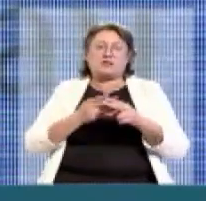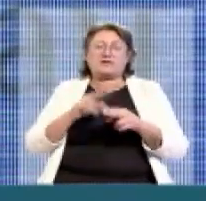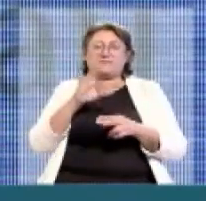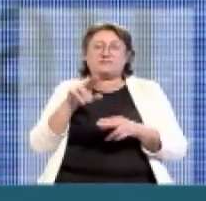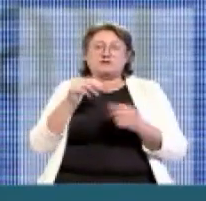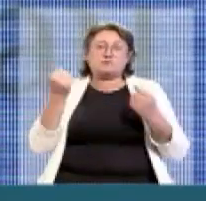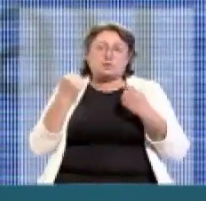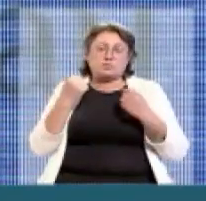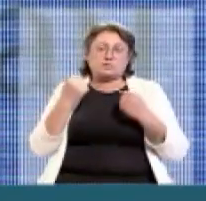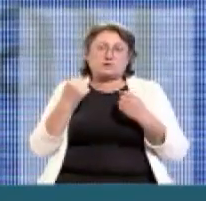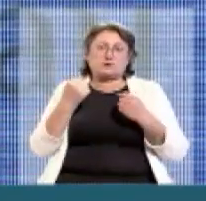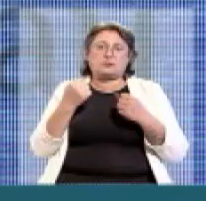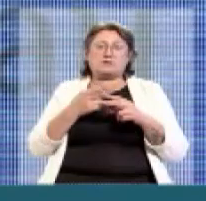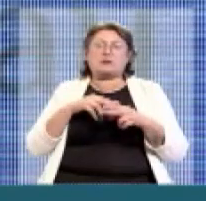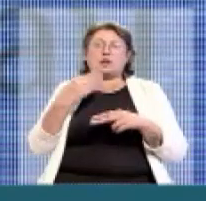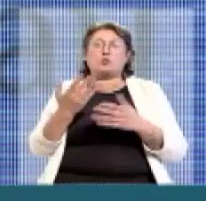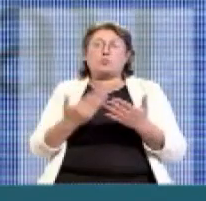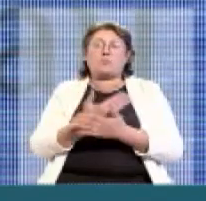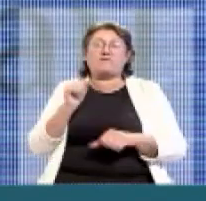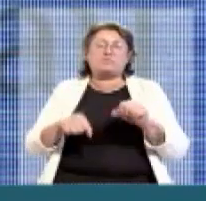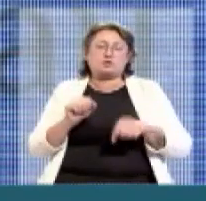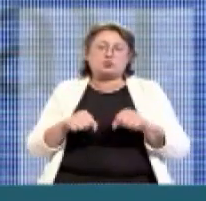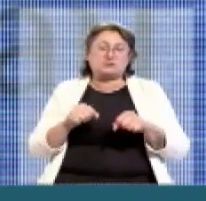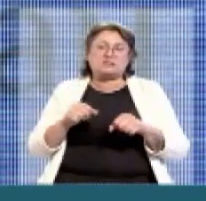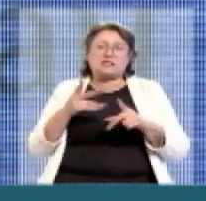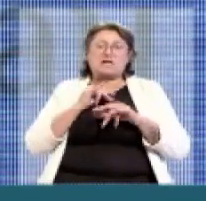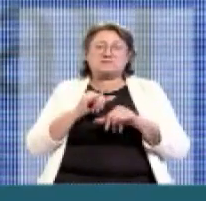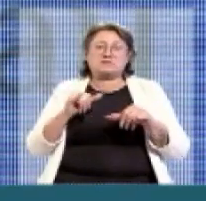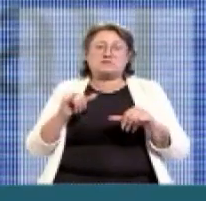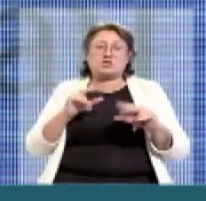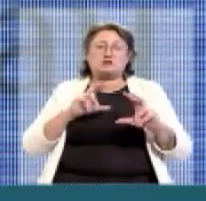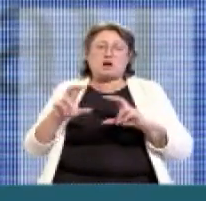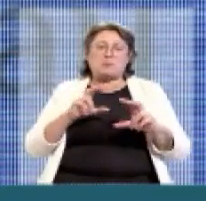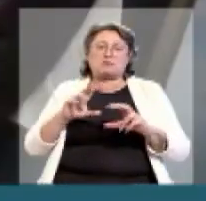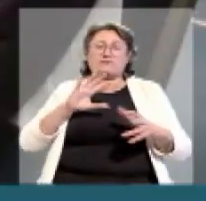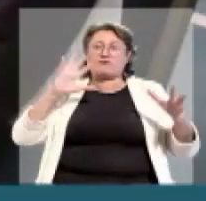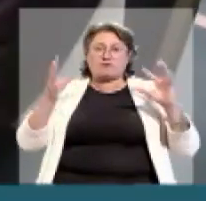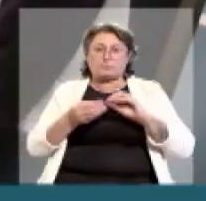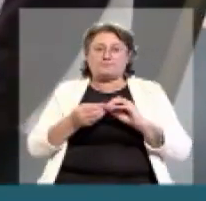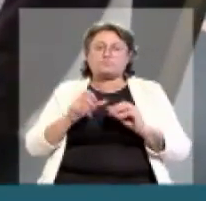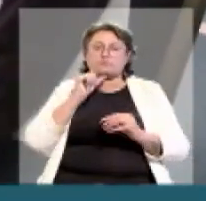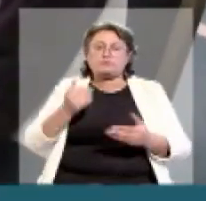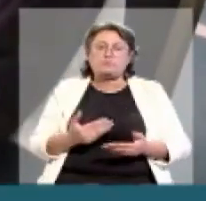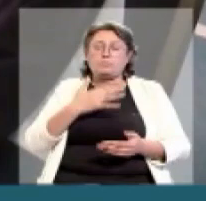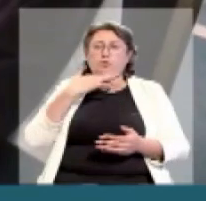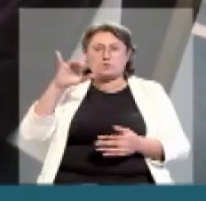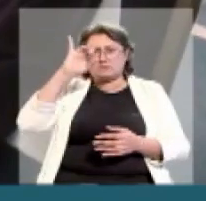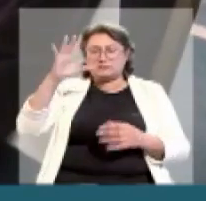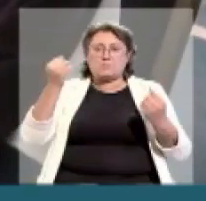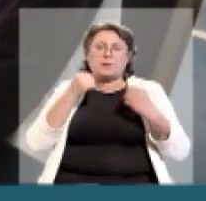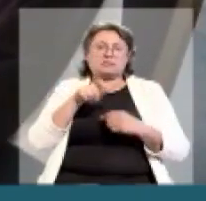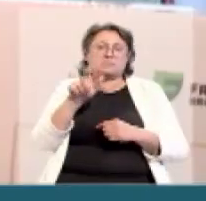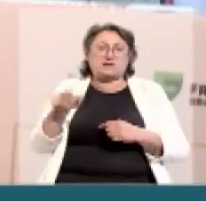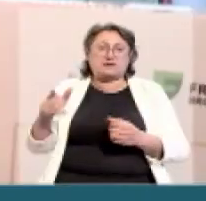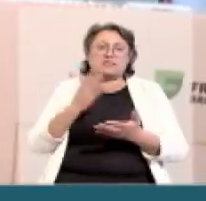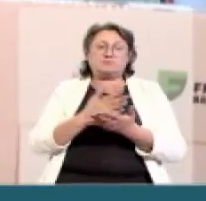вид спорта. Это дает новый импульс, новые возможности для развития шахмат в целом. В Кустанае живет немало прославленных